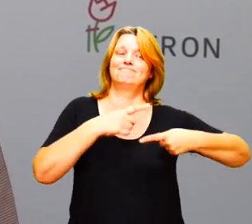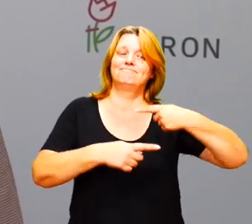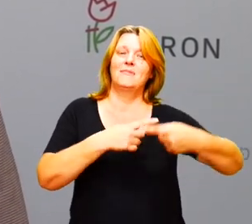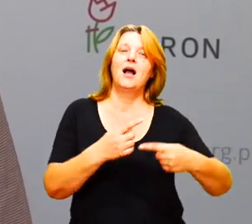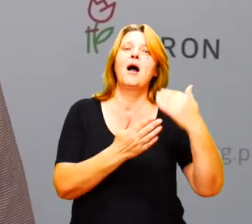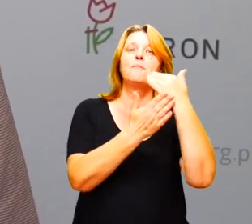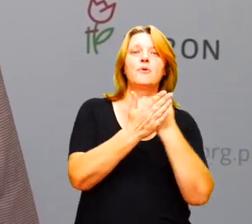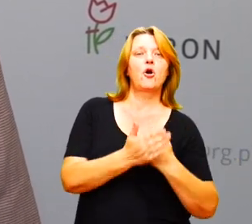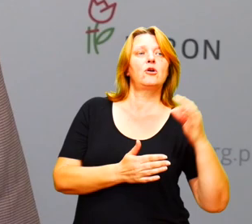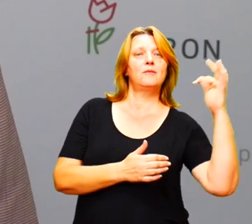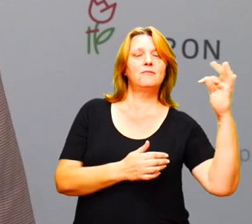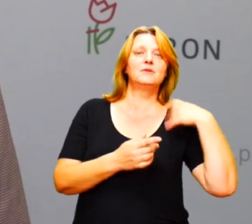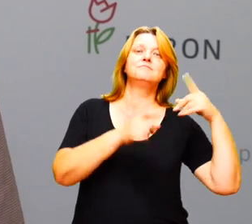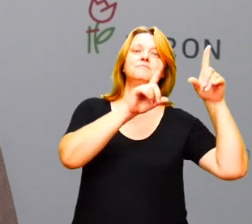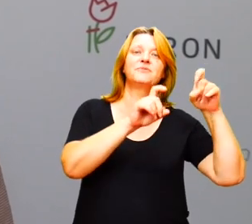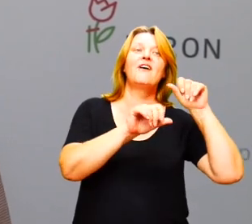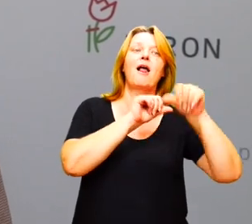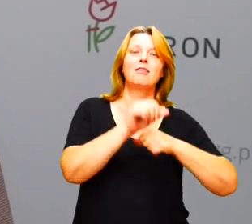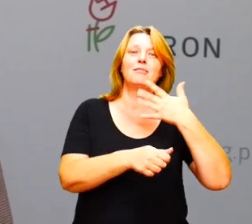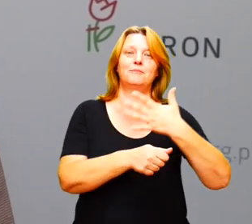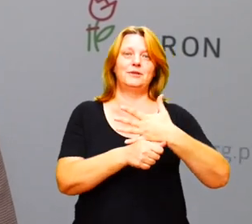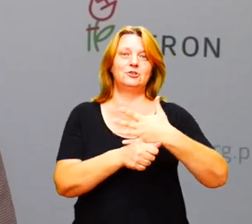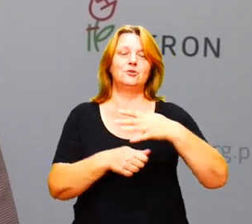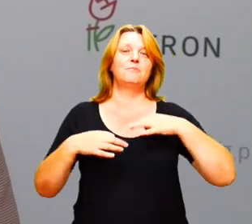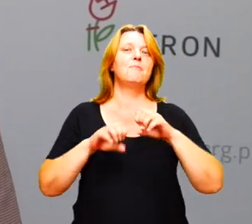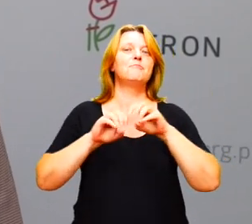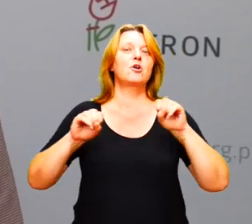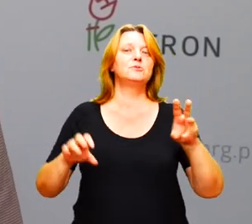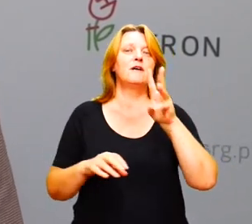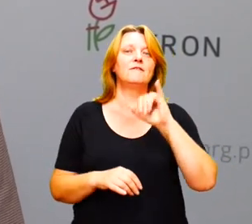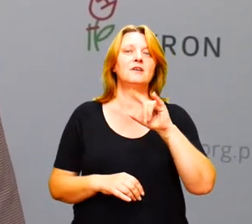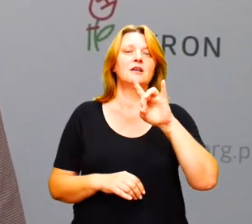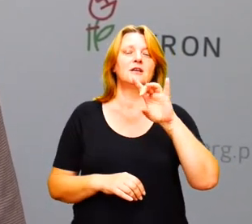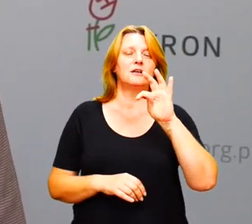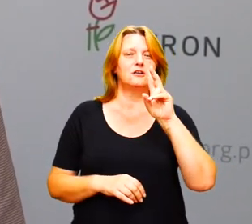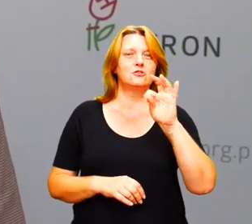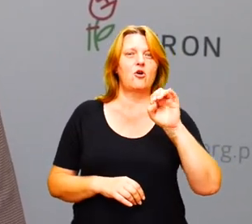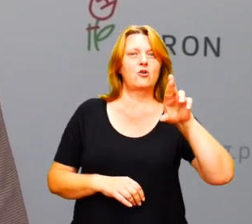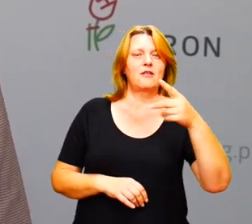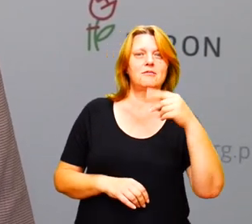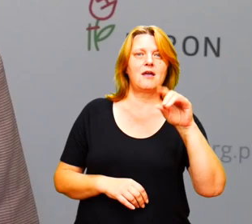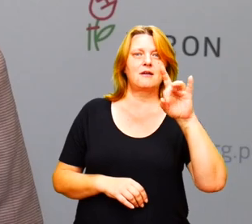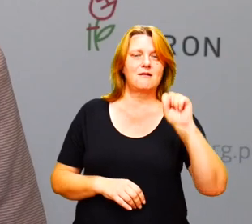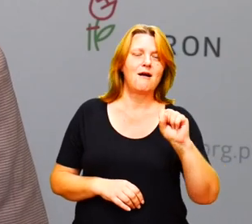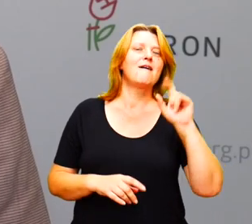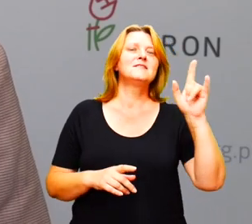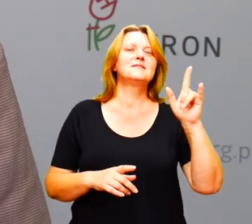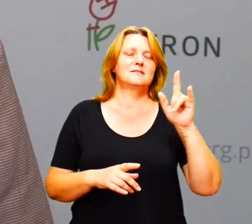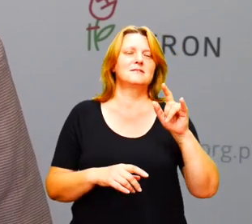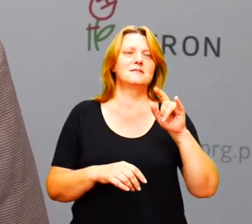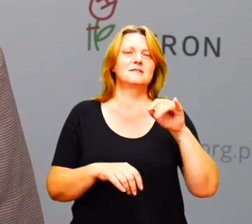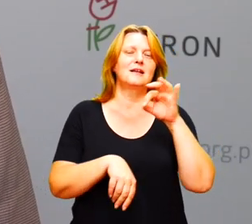kontynuujemy program, który rozpoczął w latach 50. pan profesor Wiktor Dega z Kliniki Ortopedii w